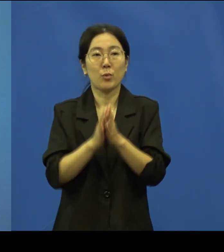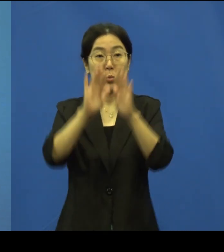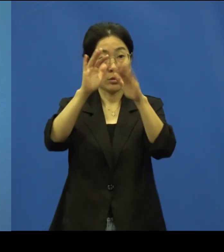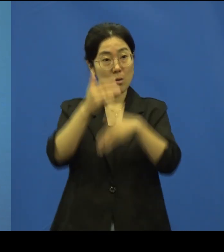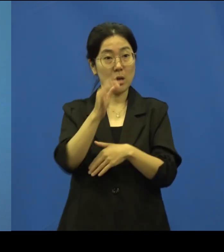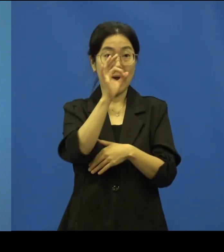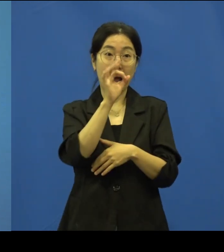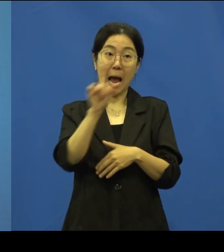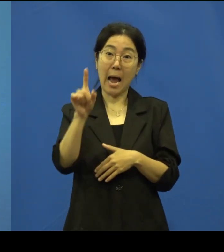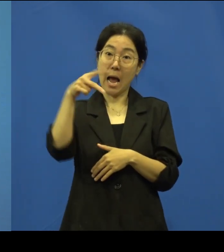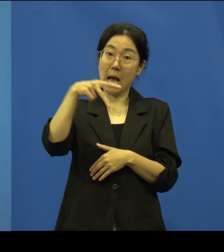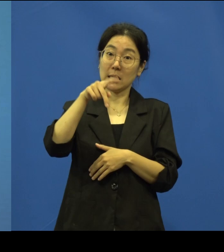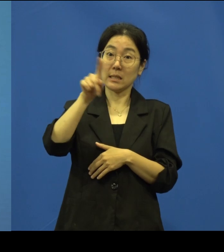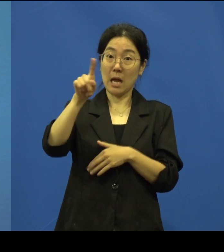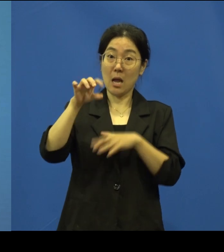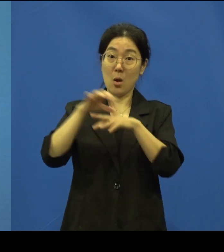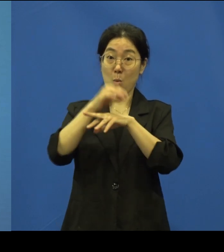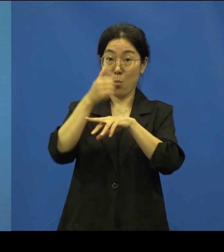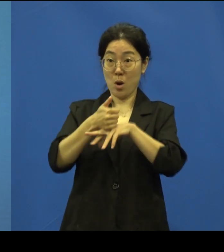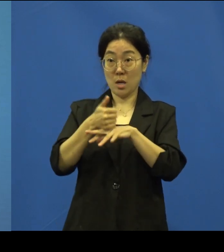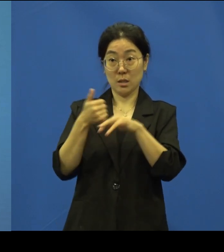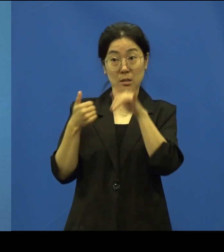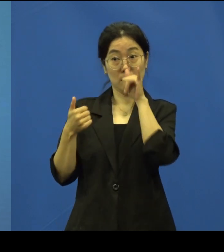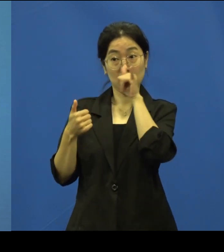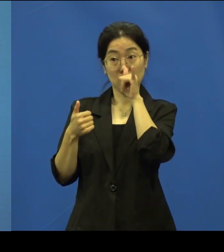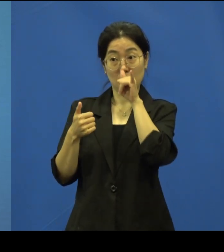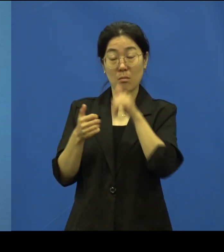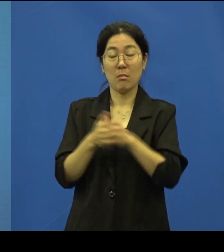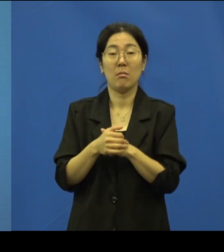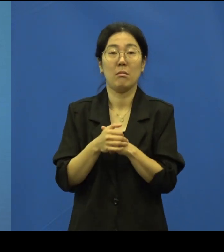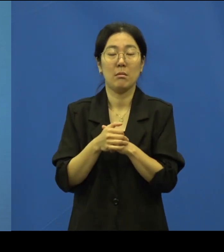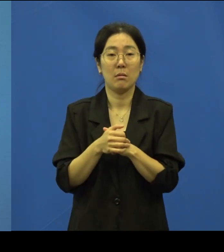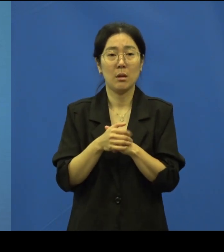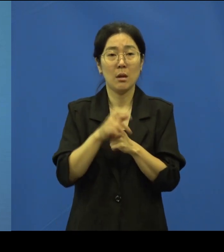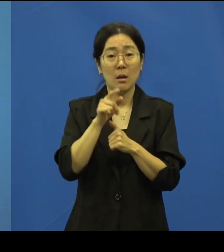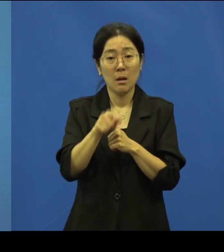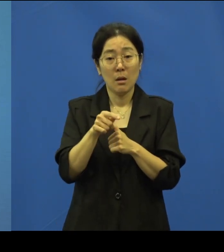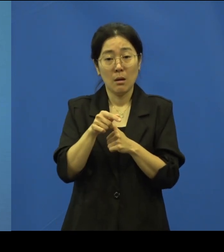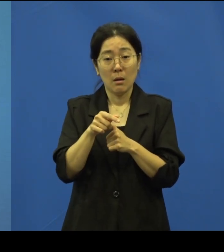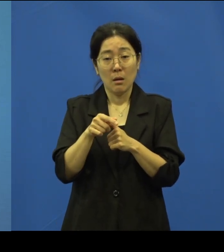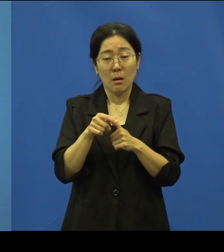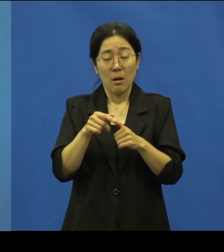본문의 주인공인데, 아사왕은 굉장히 어려운